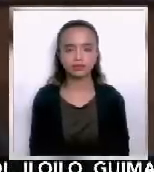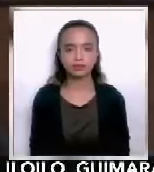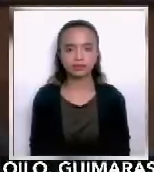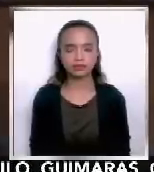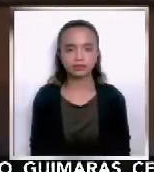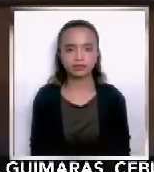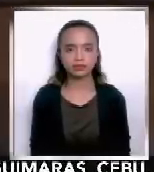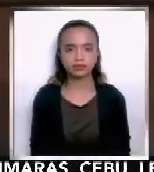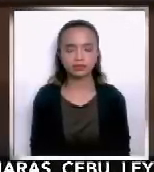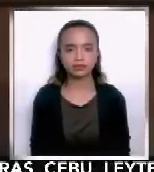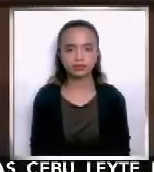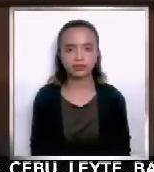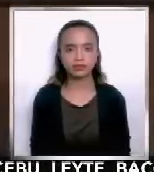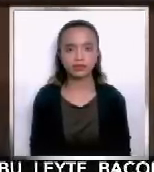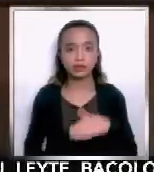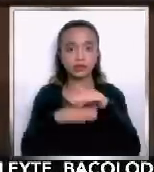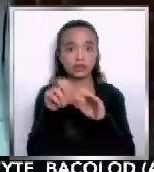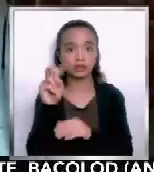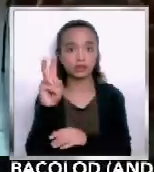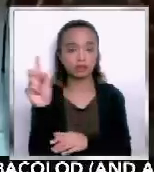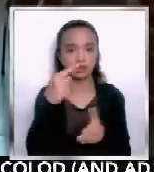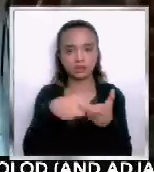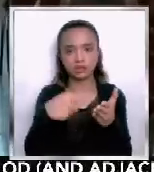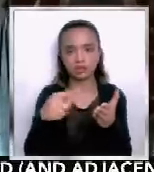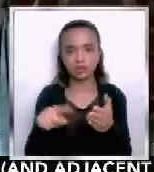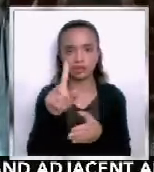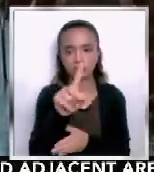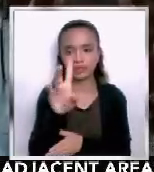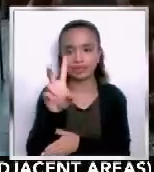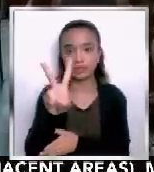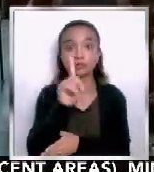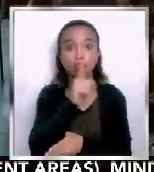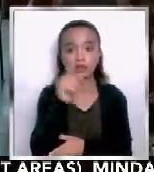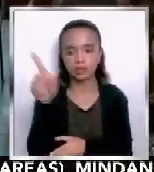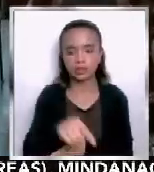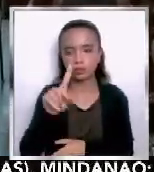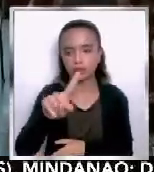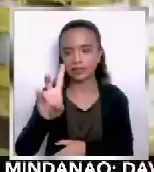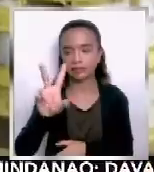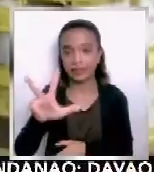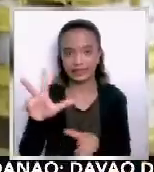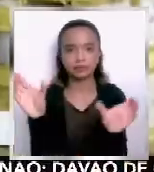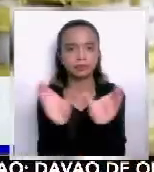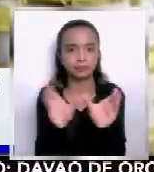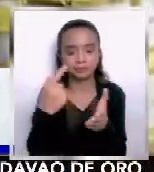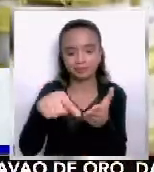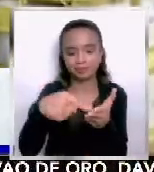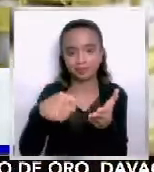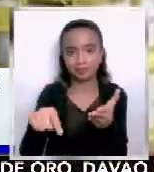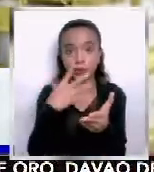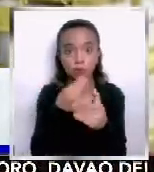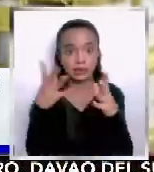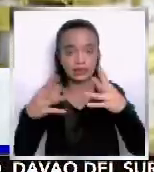Base ang top 12 sa canvassing ng 172 sa kabuang 173 certificates of canvass na tinanggap ng National